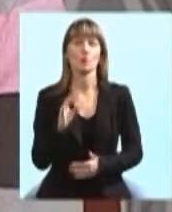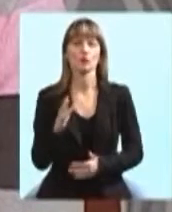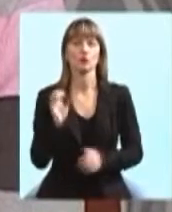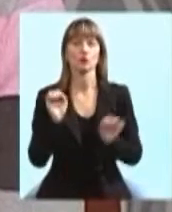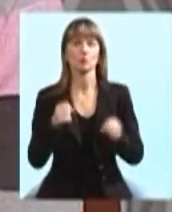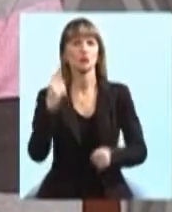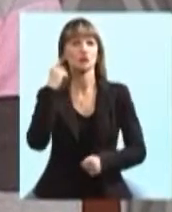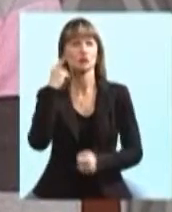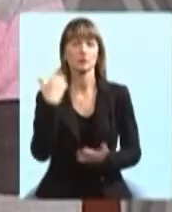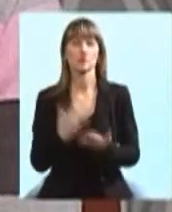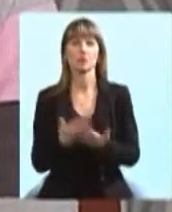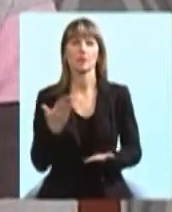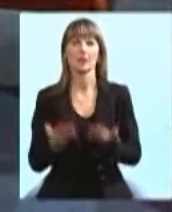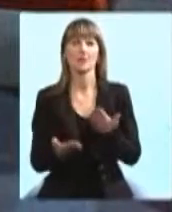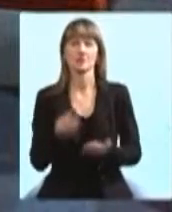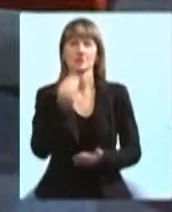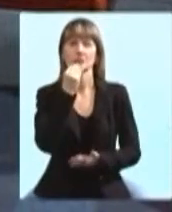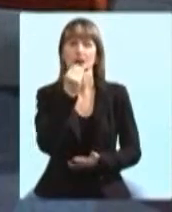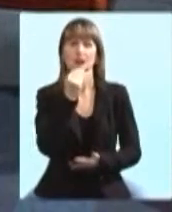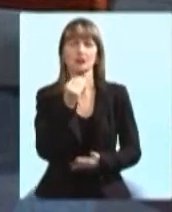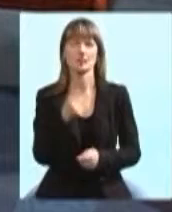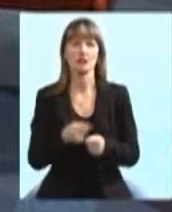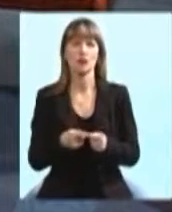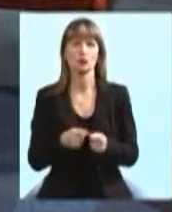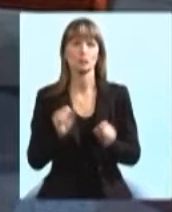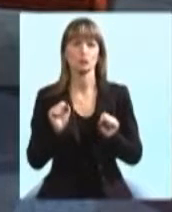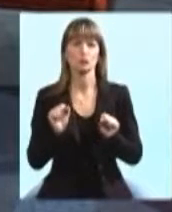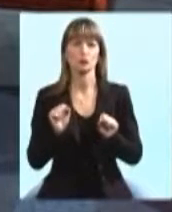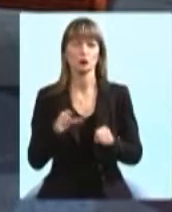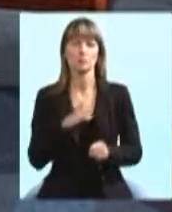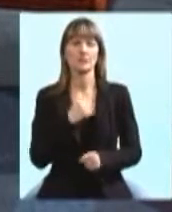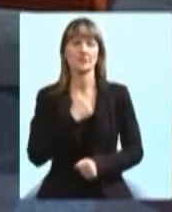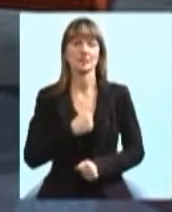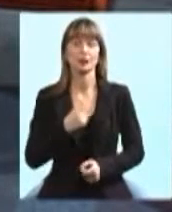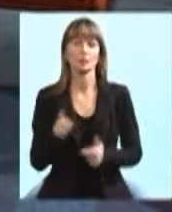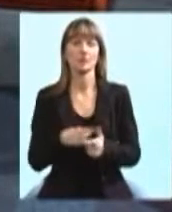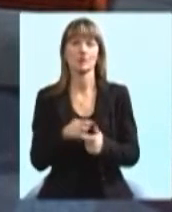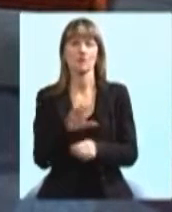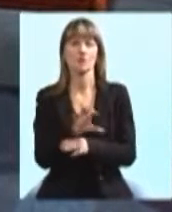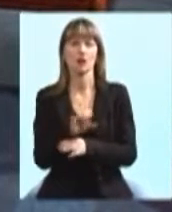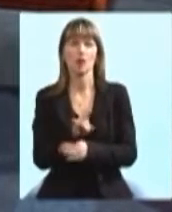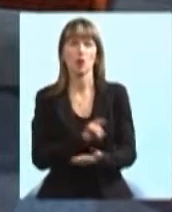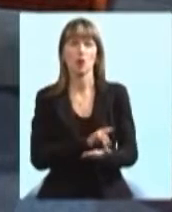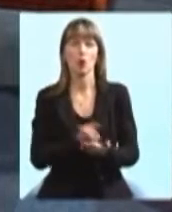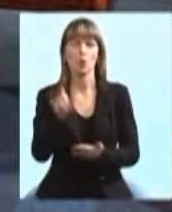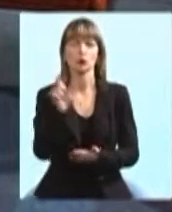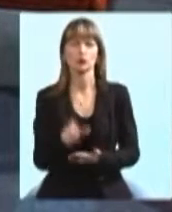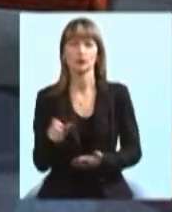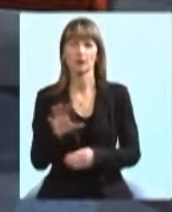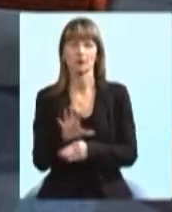наприклад, якщо їсти їжу з ножа, то будеш злим, або якщо фотографувати там льотчиків, наприклад,